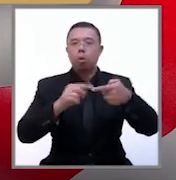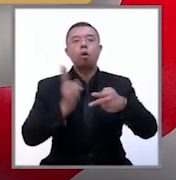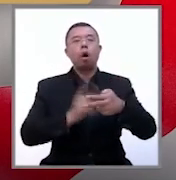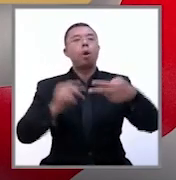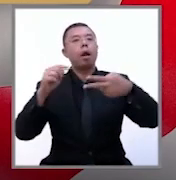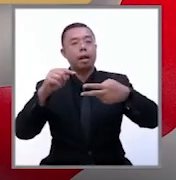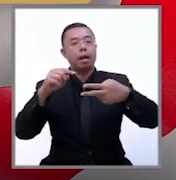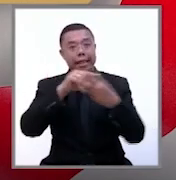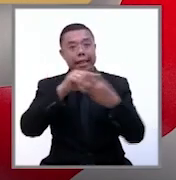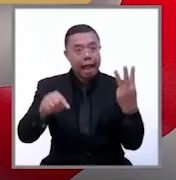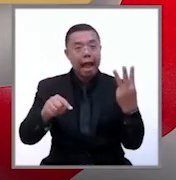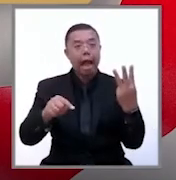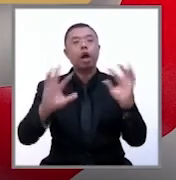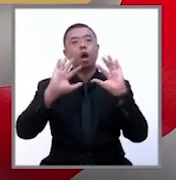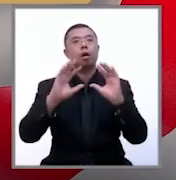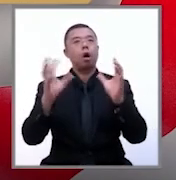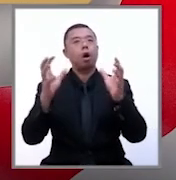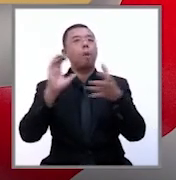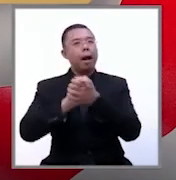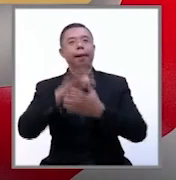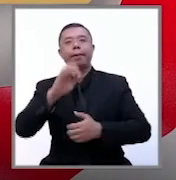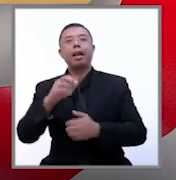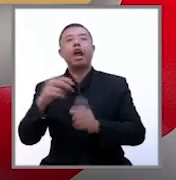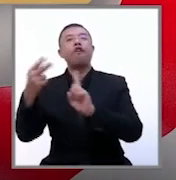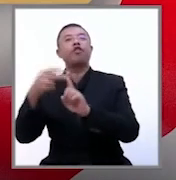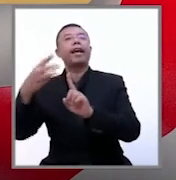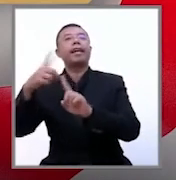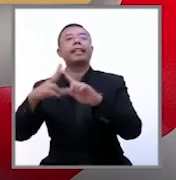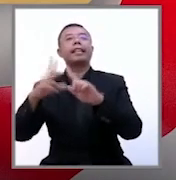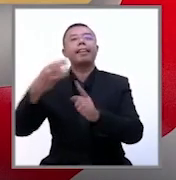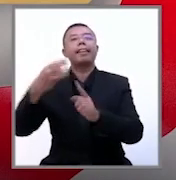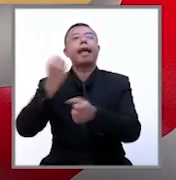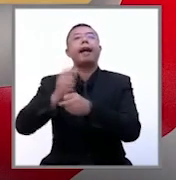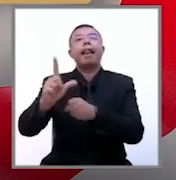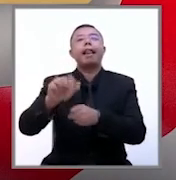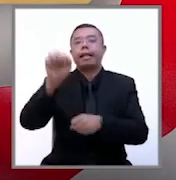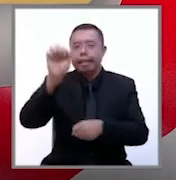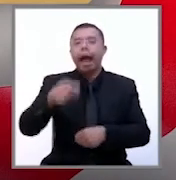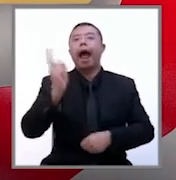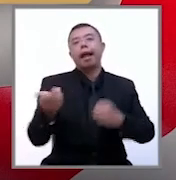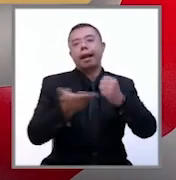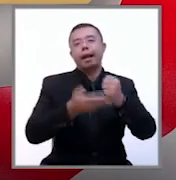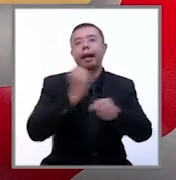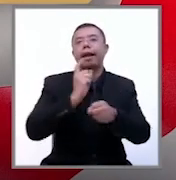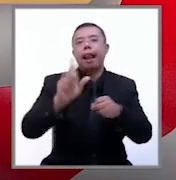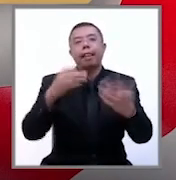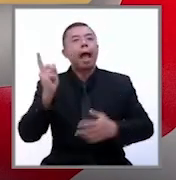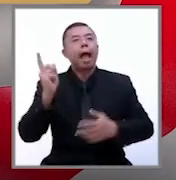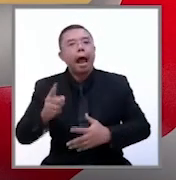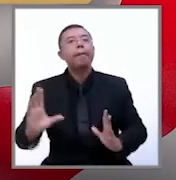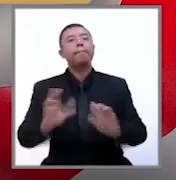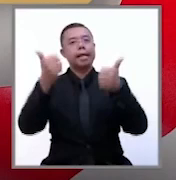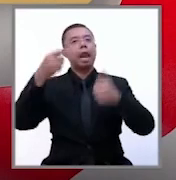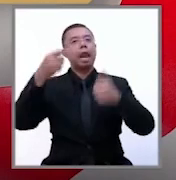3 ini kan kompak food Estate gagal saya tegaskan sekali lagi pak memang ada yang gagal tapi ada yang